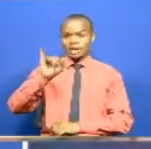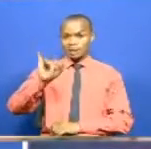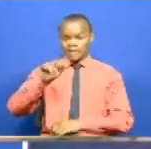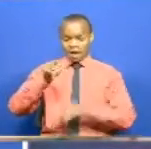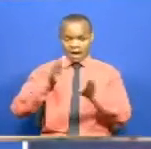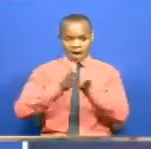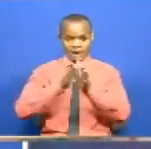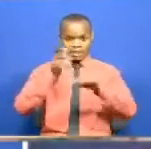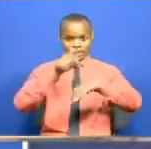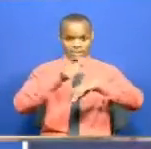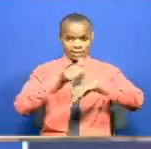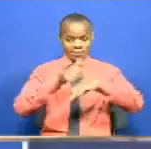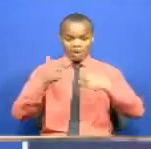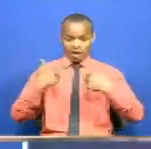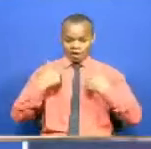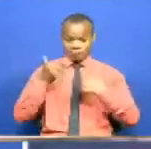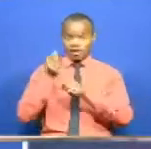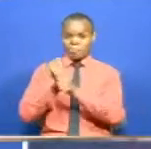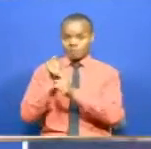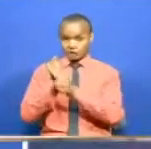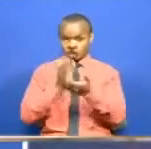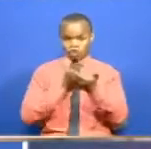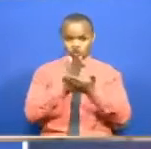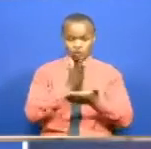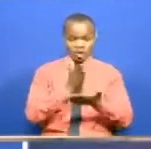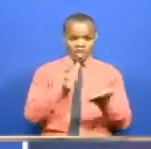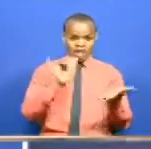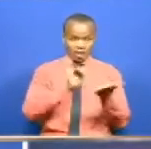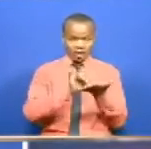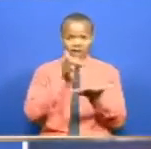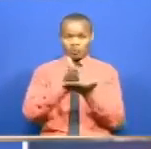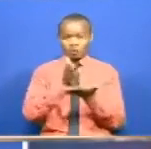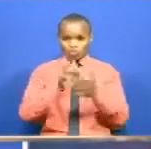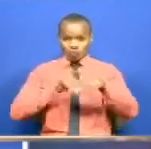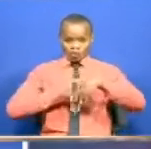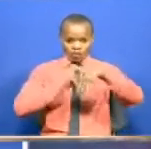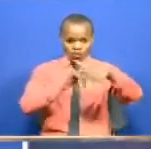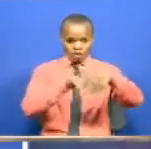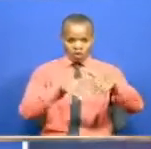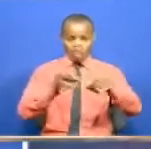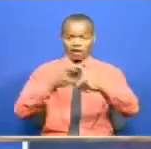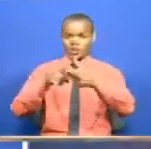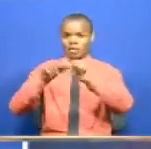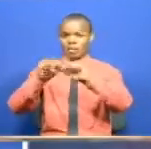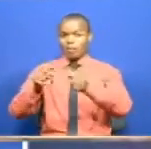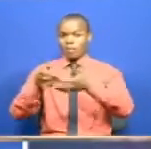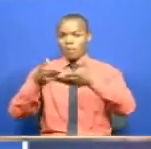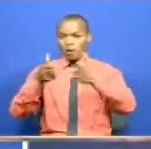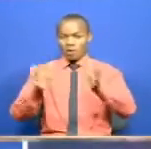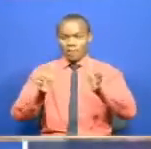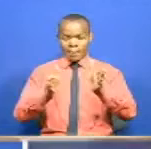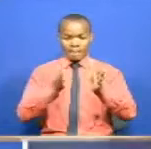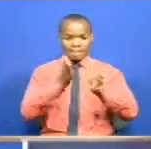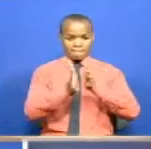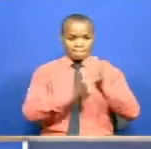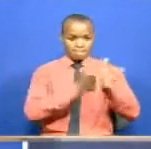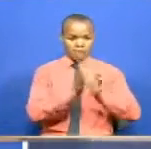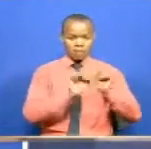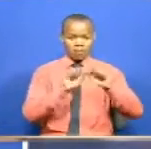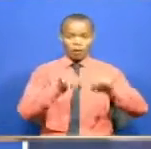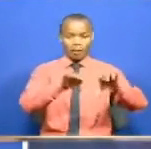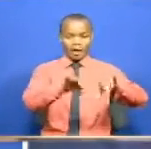ambazo tutahakikisha kwamba tumezifata ili tukaweze kufungua taratibu za kumiliki hizi